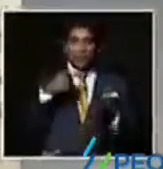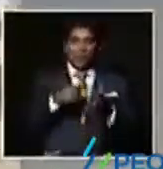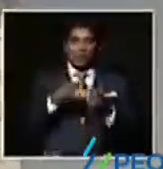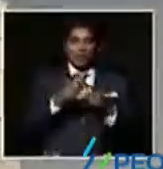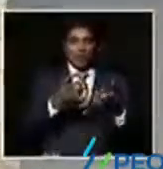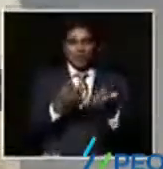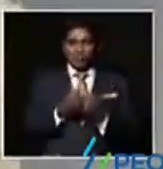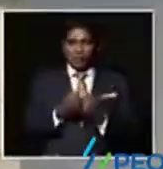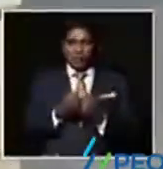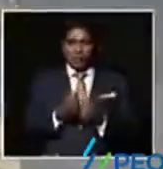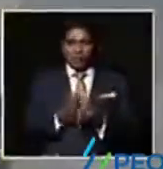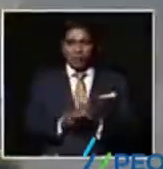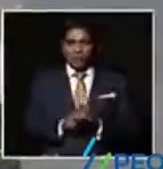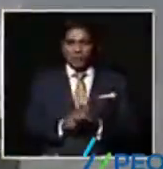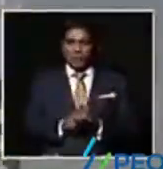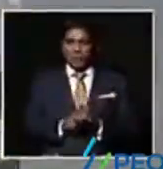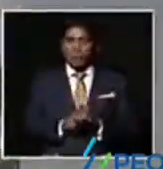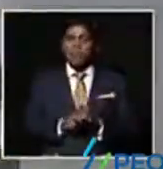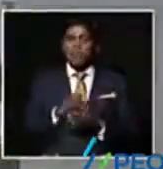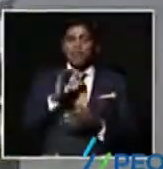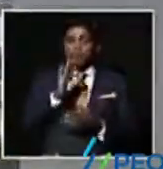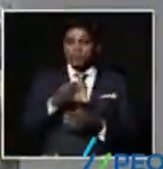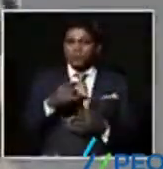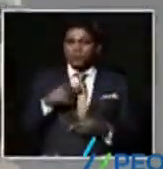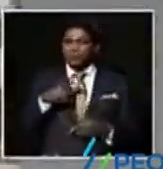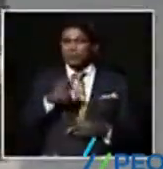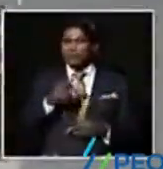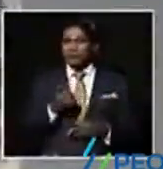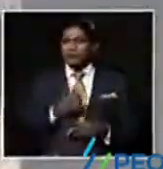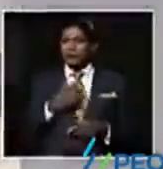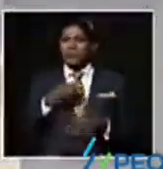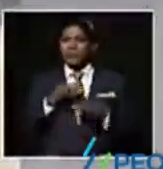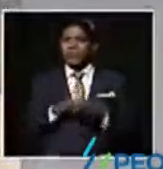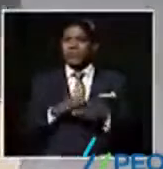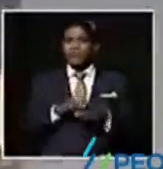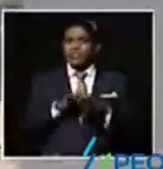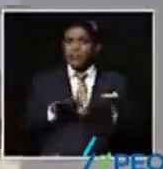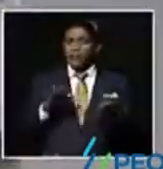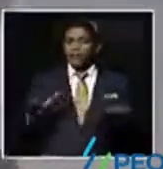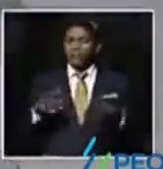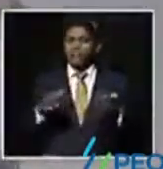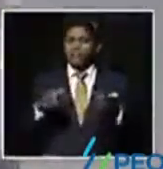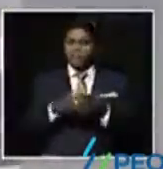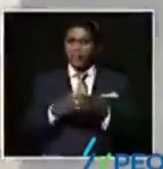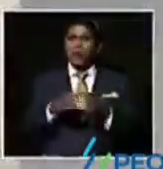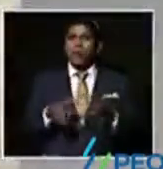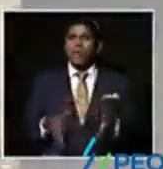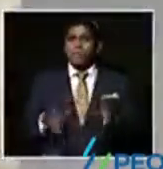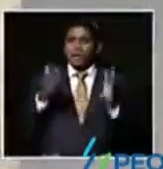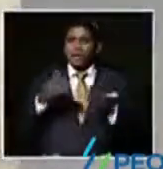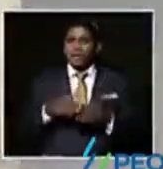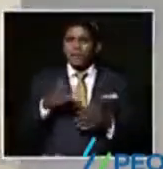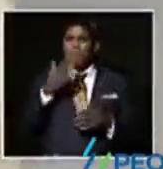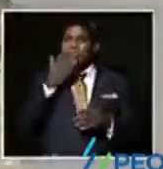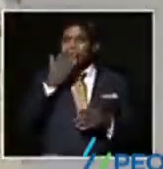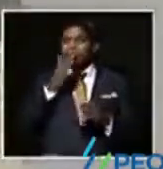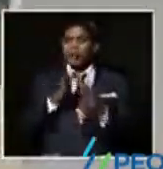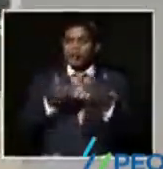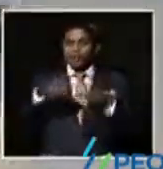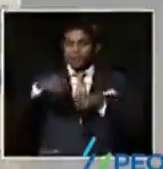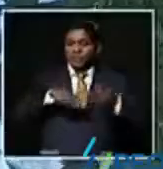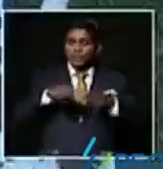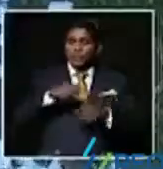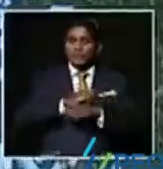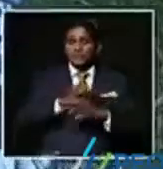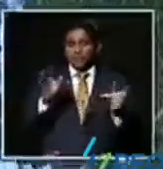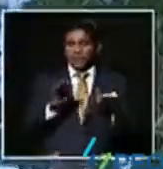තිබුණා. නමුත් ඒ සම්බන්ධයෙන් අප්‍රසාදය පළ කළ සිසුන් පිරිසක් මාර්ගය අභියර කරමින් පාසල් පෙළපොත් මෙලෙස ඉරාදැමීමට කටයුතු කර තිබුණා.